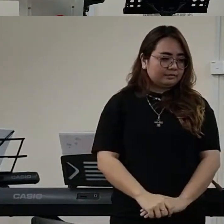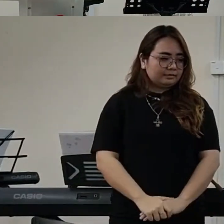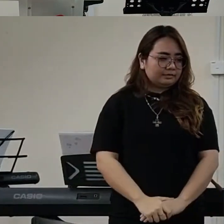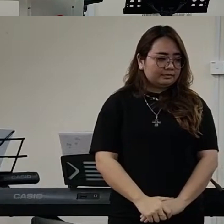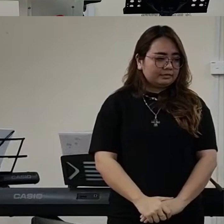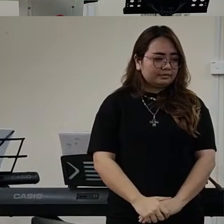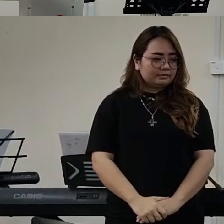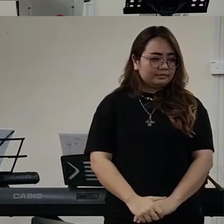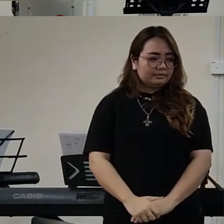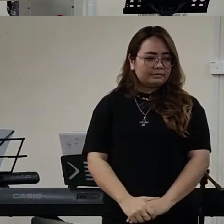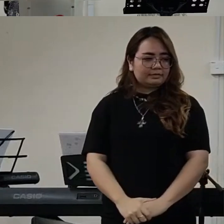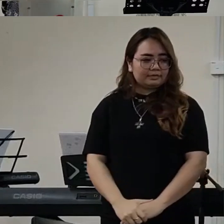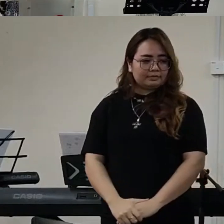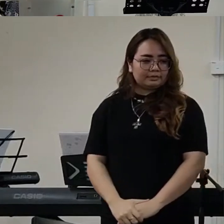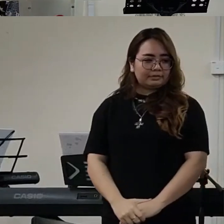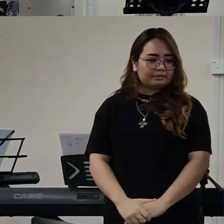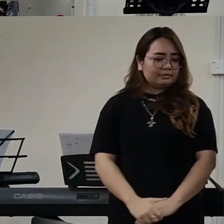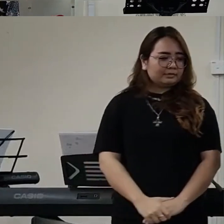话。 So